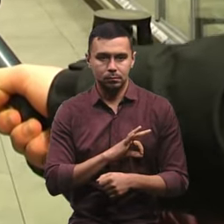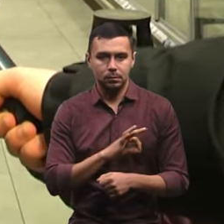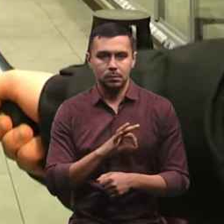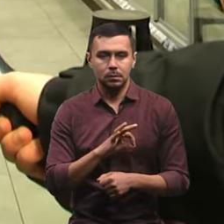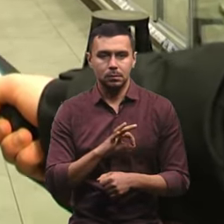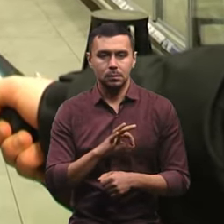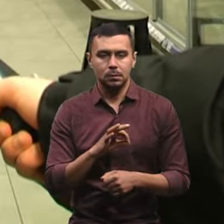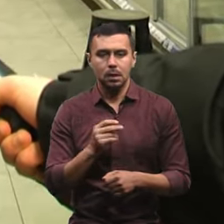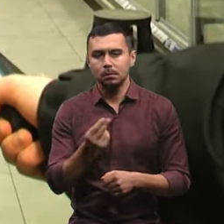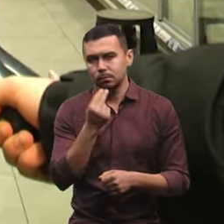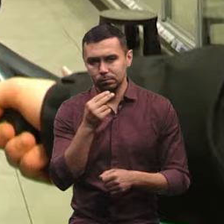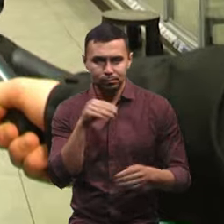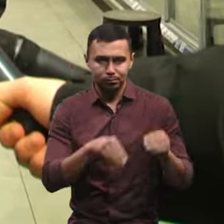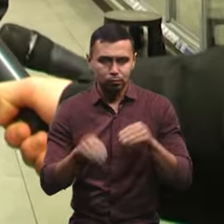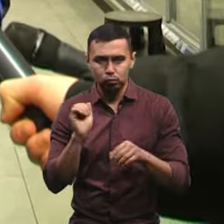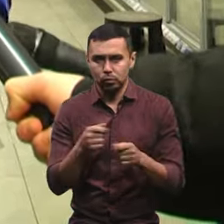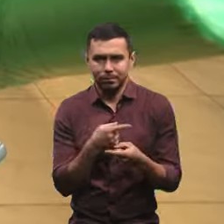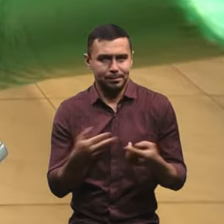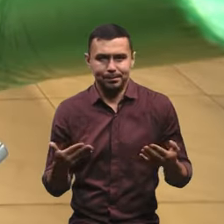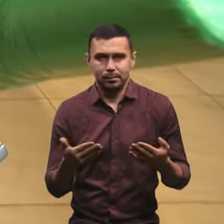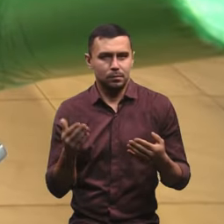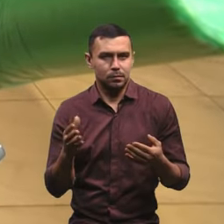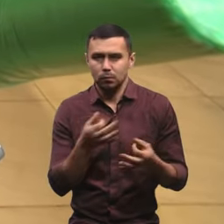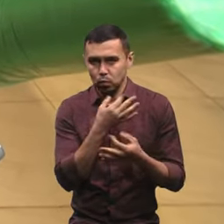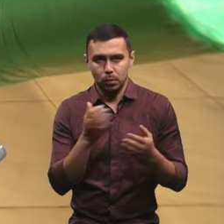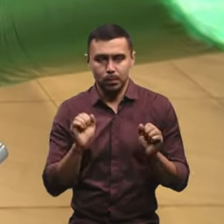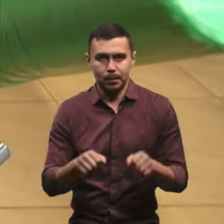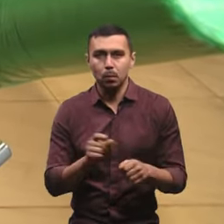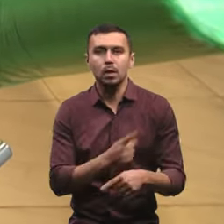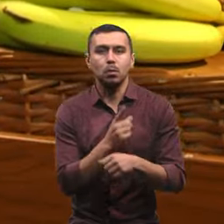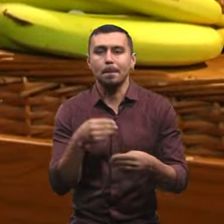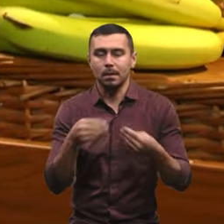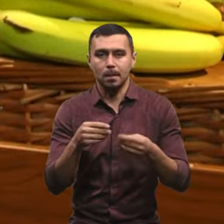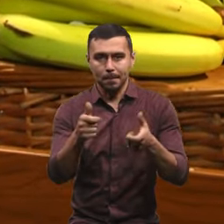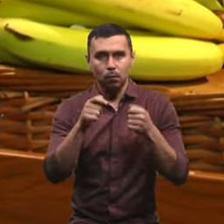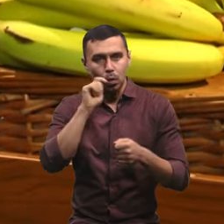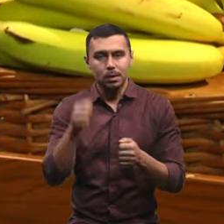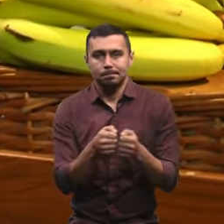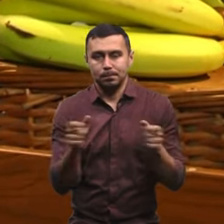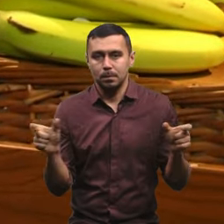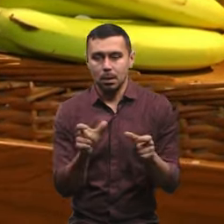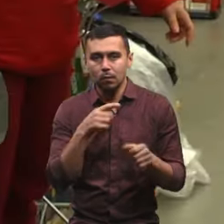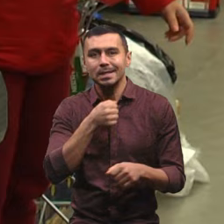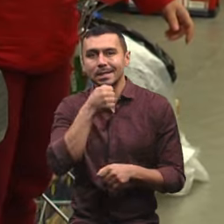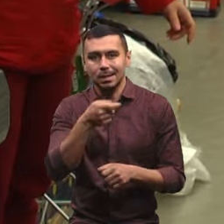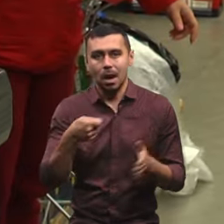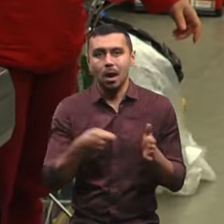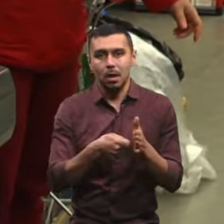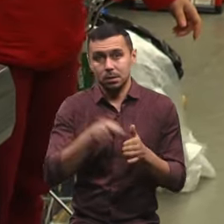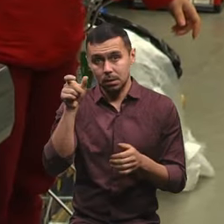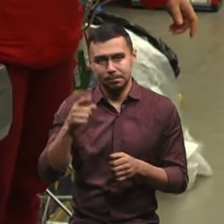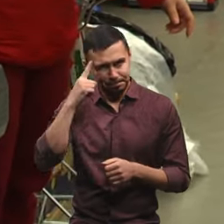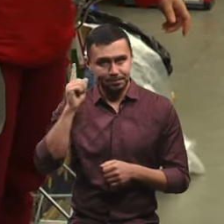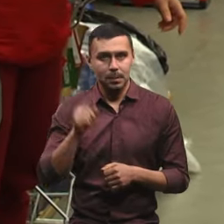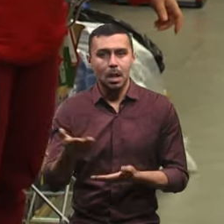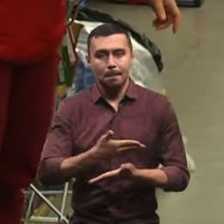господарчих промислових товарів та харчових товарів в первинній упаковці. Про заборону пластикових пакетів в українських супермаркетах, каже старша касирка Оксана, в курсі.